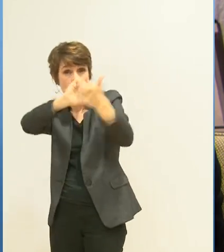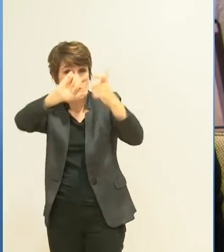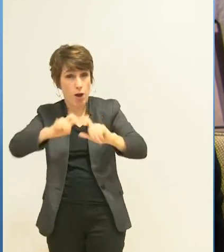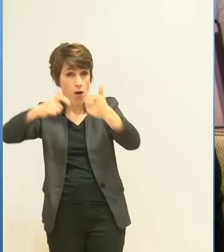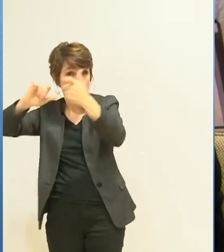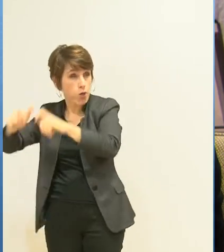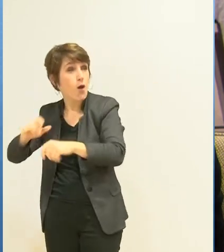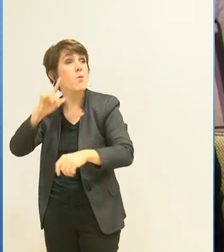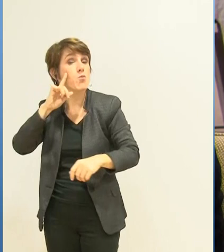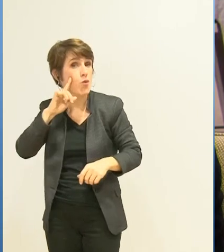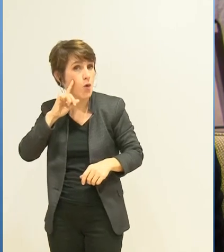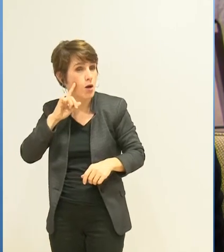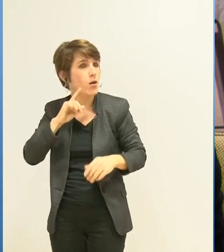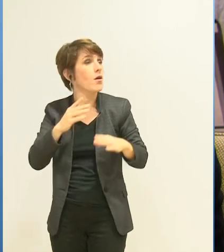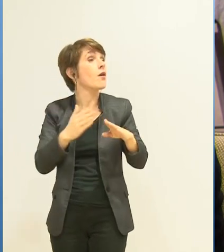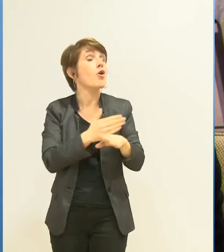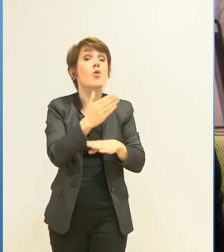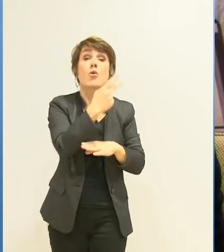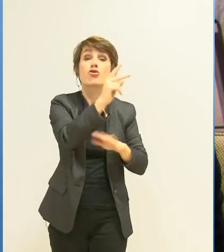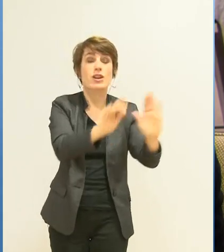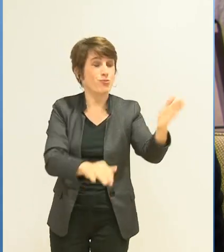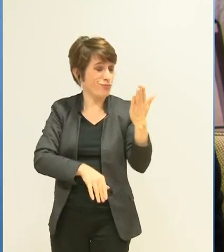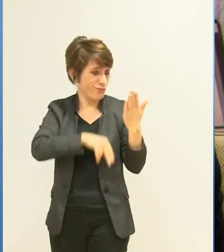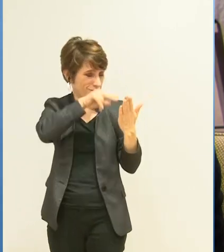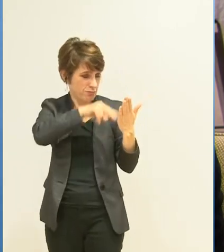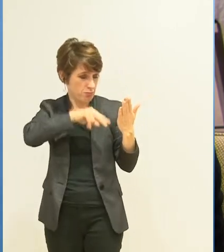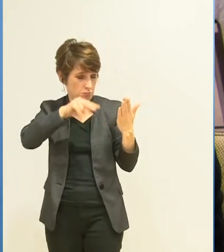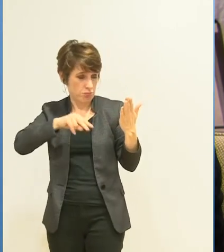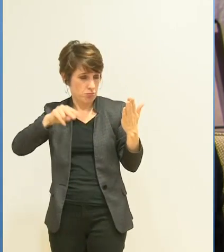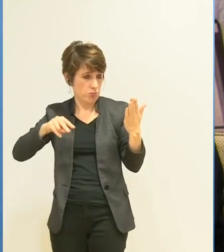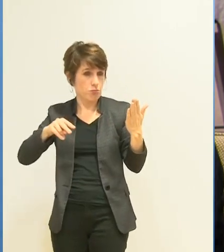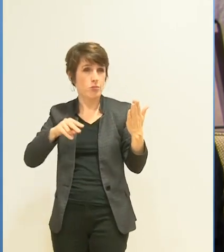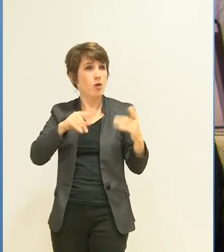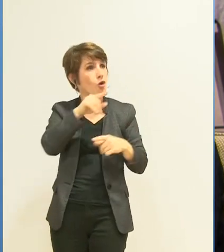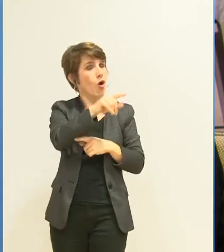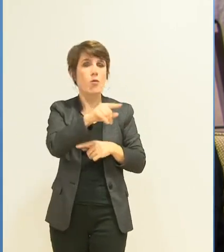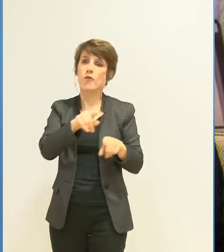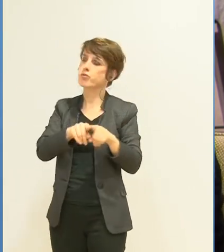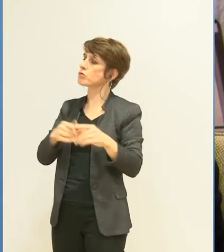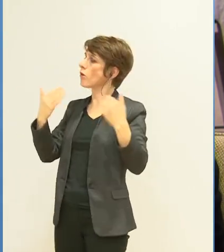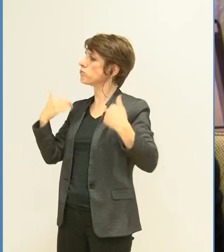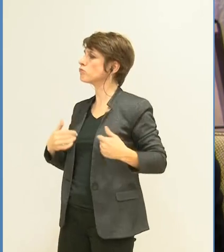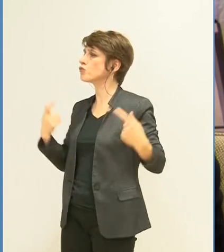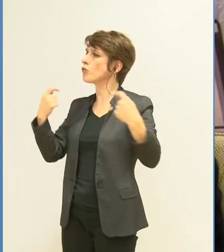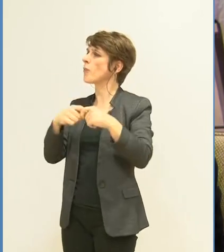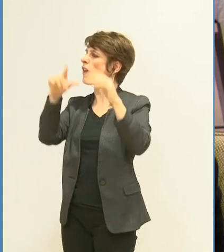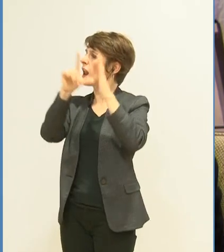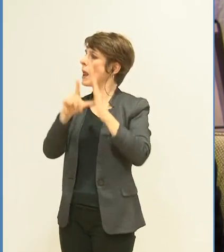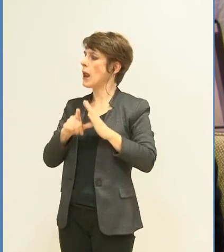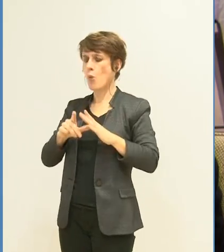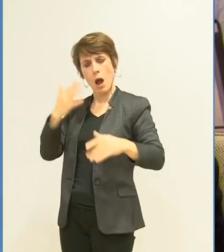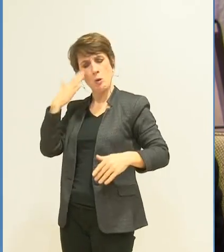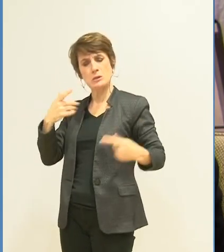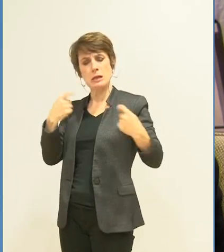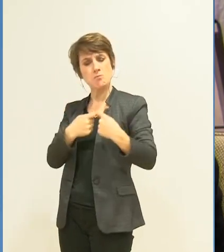présentation qui est faite de ce projet vous semblez vous prévaloir d'une légitimité reposant sur la certitude que cette